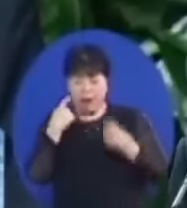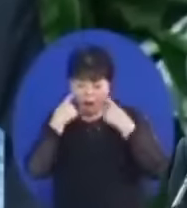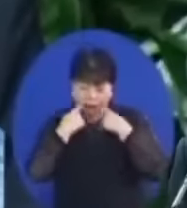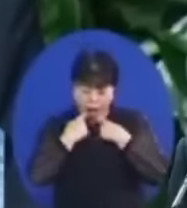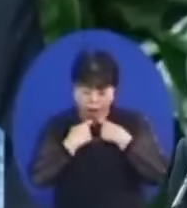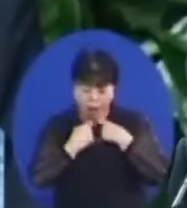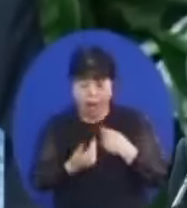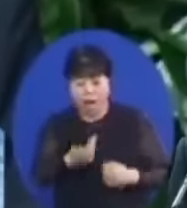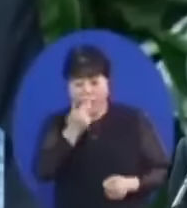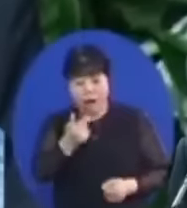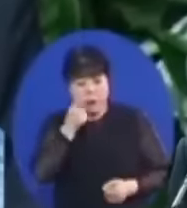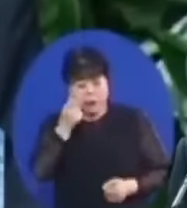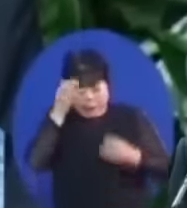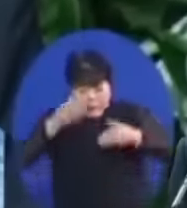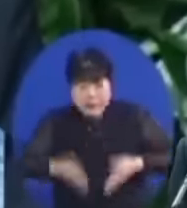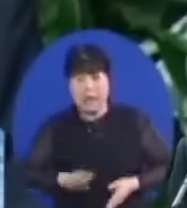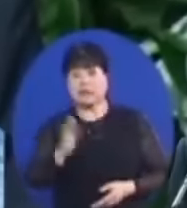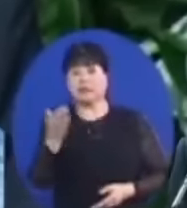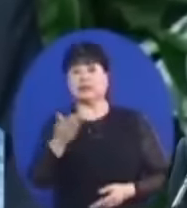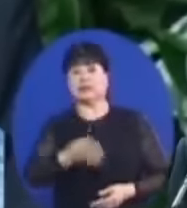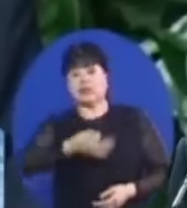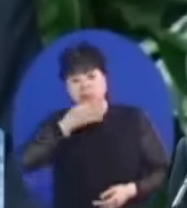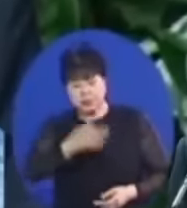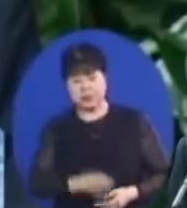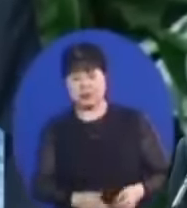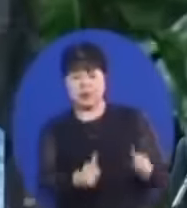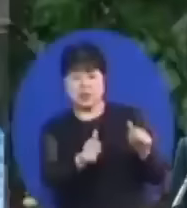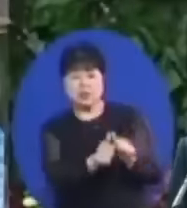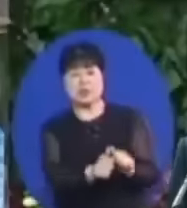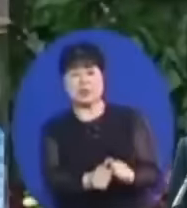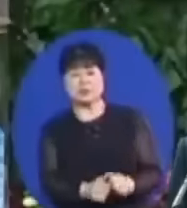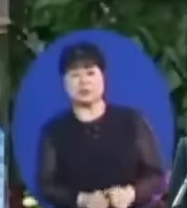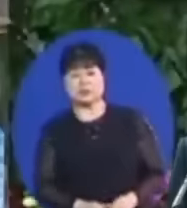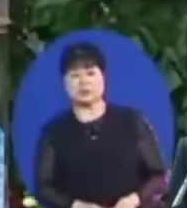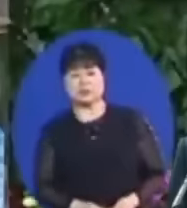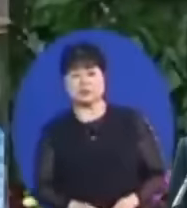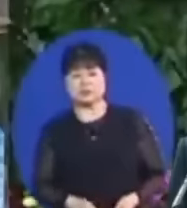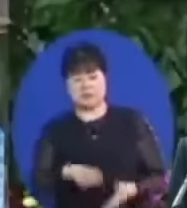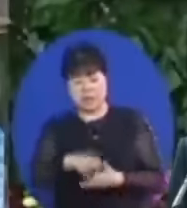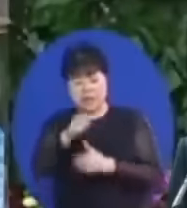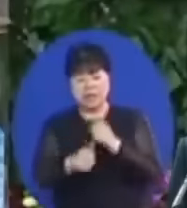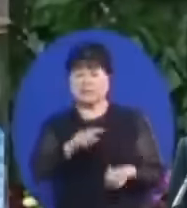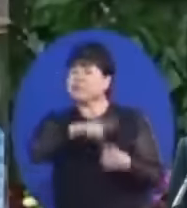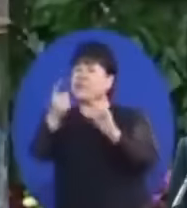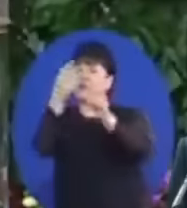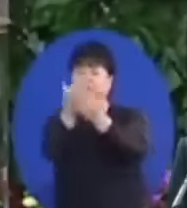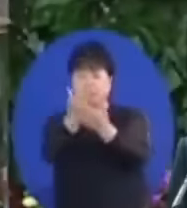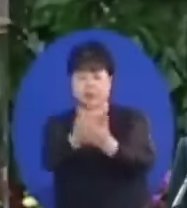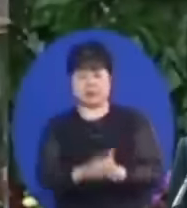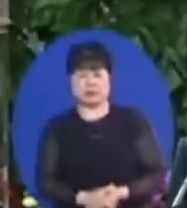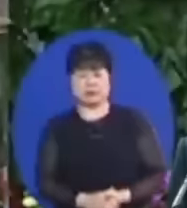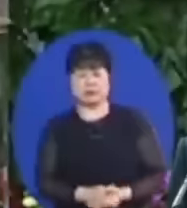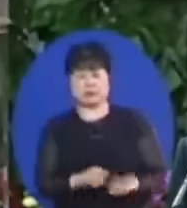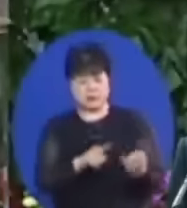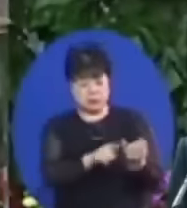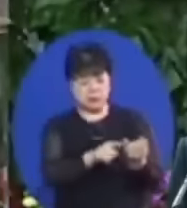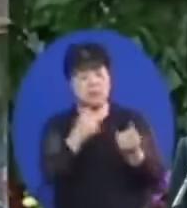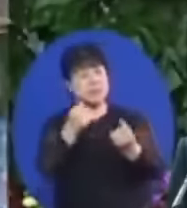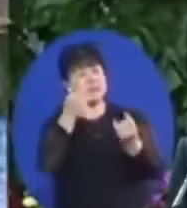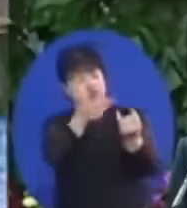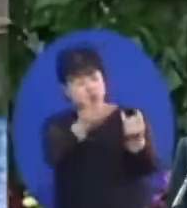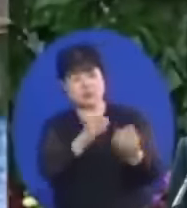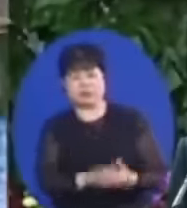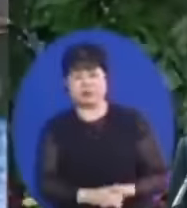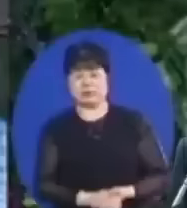숨쉬기도 어려웠는데 아기를 낳아야 했던 것입니다. 저는 옆에서 산모를 위하여 무릎을 꿇어 하나님 살려주십시오. 이 산모에게 힘을